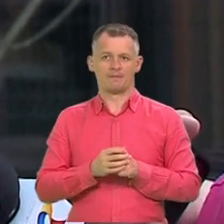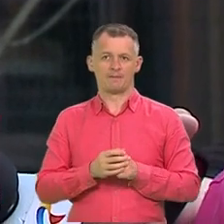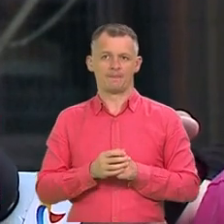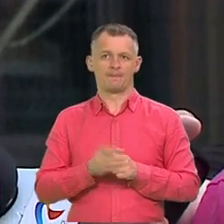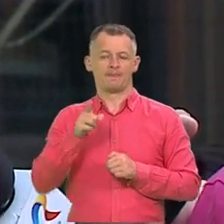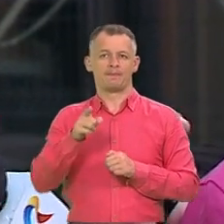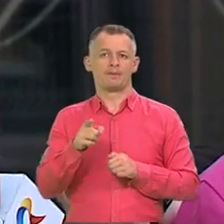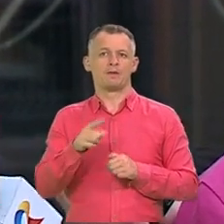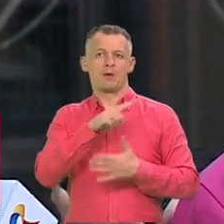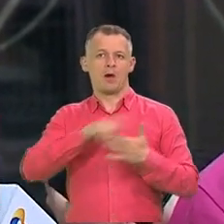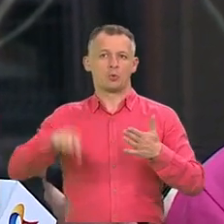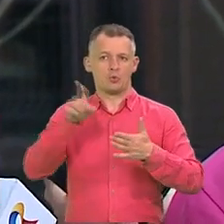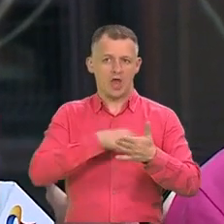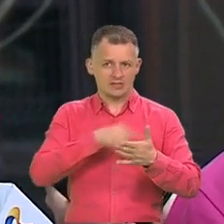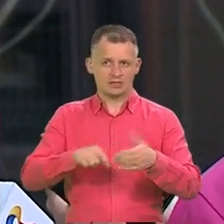se vor ridica toate